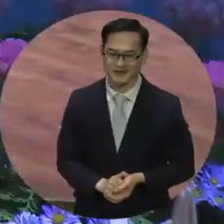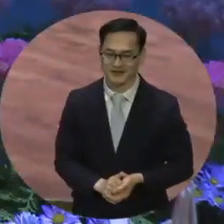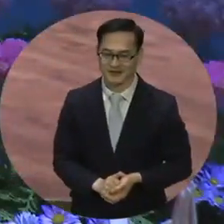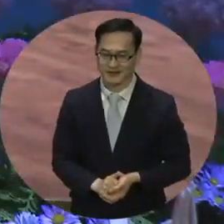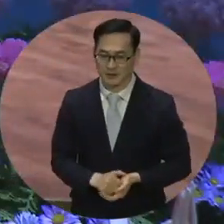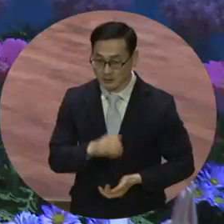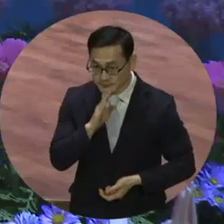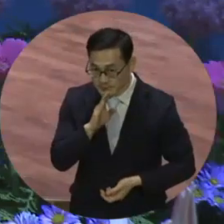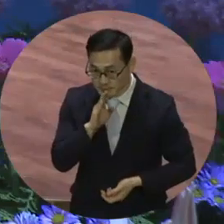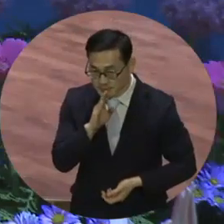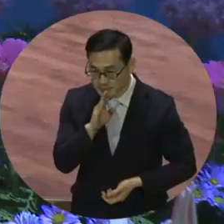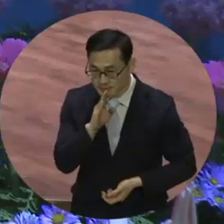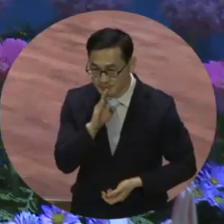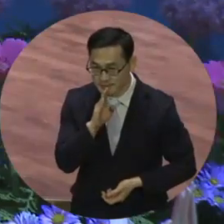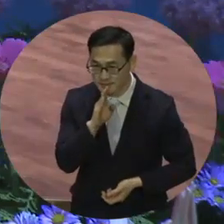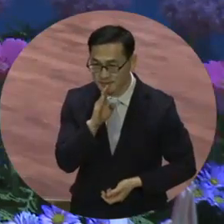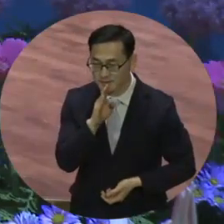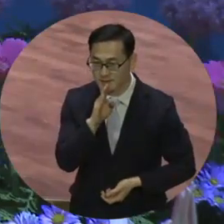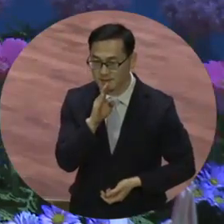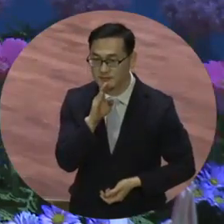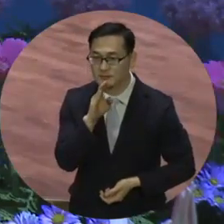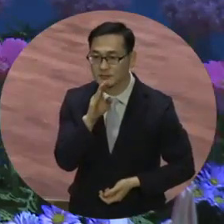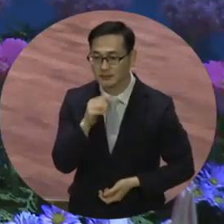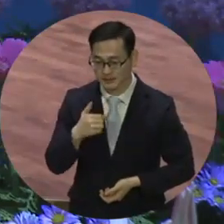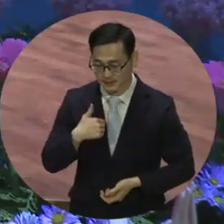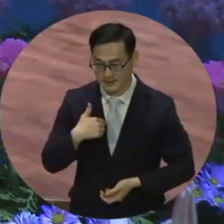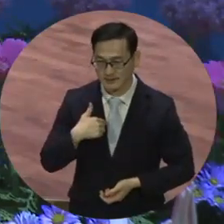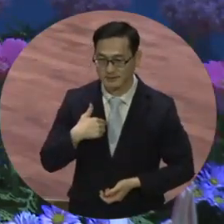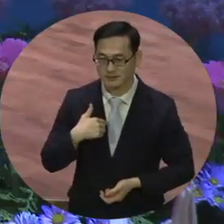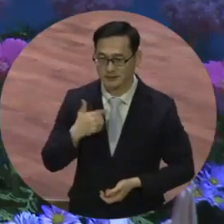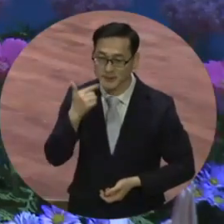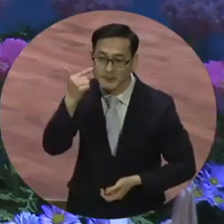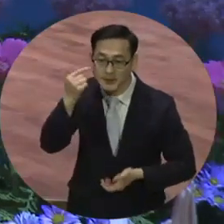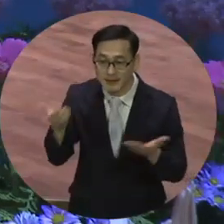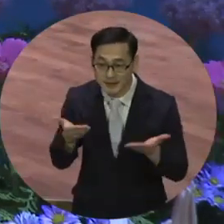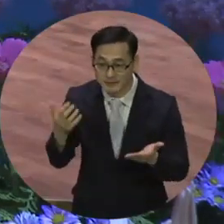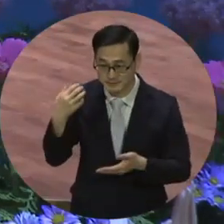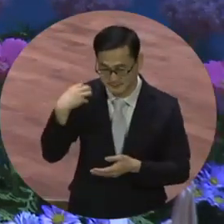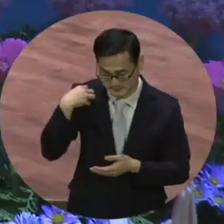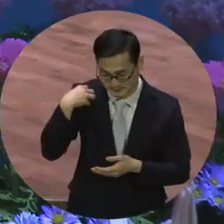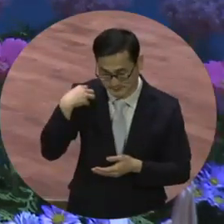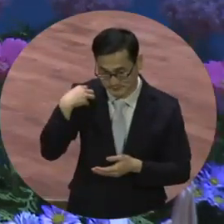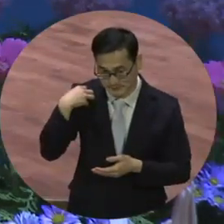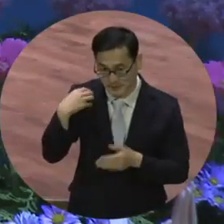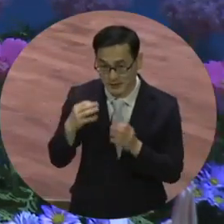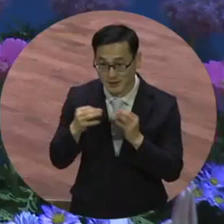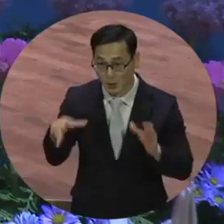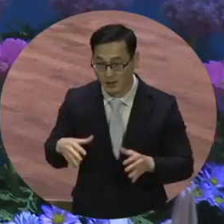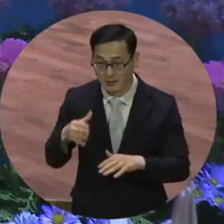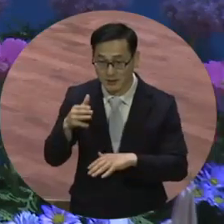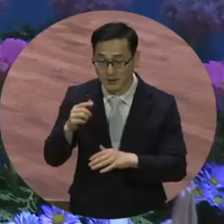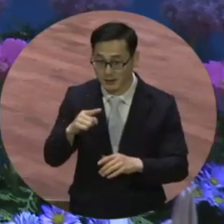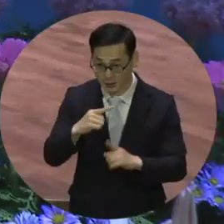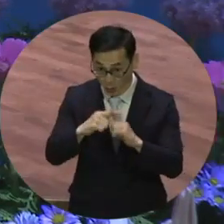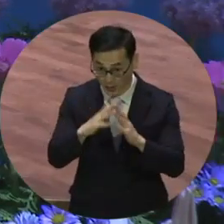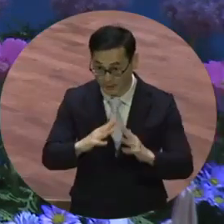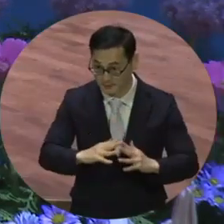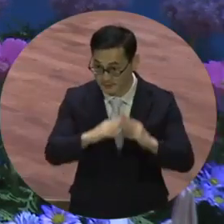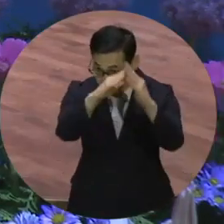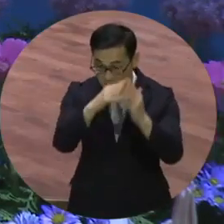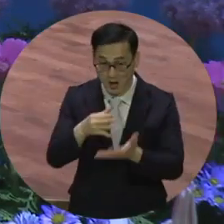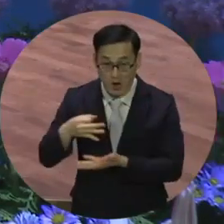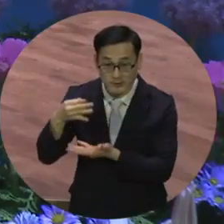진짜입니다. 저는 이제 목회하면서 마지막으로 오늘 마지막 헌금 이제 본당 헌금을